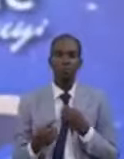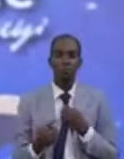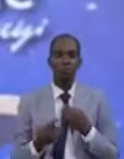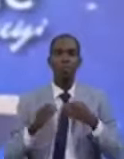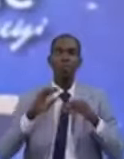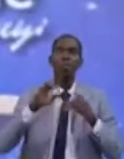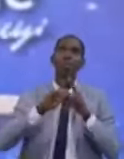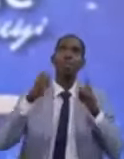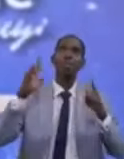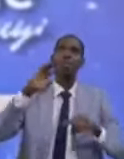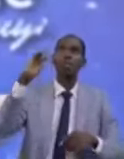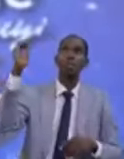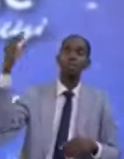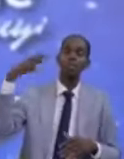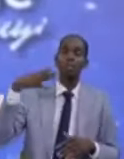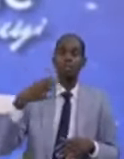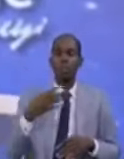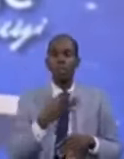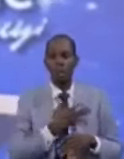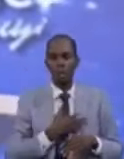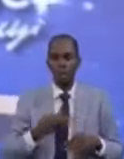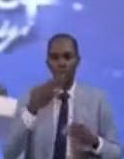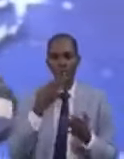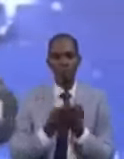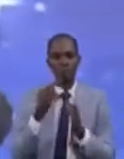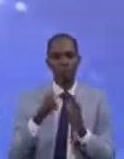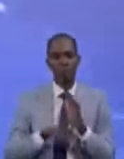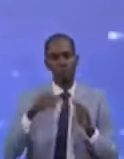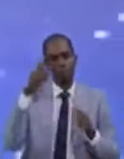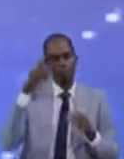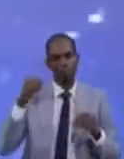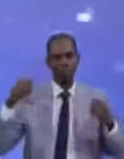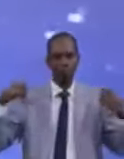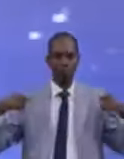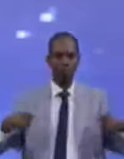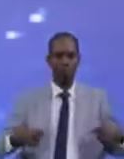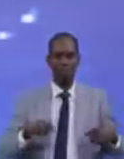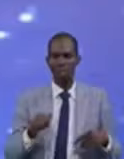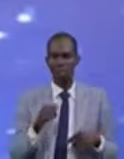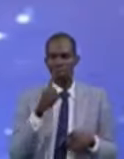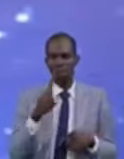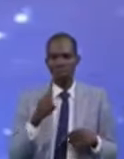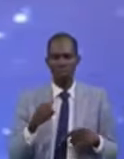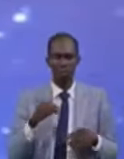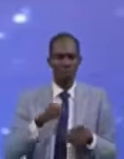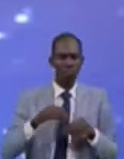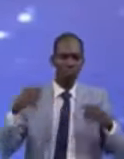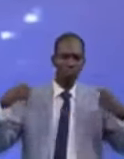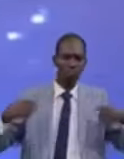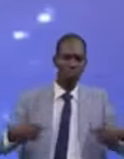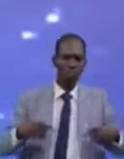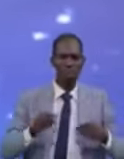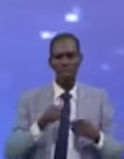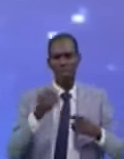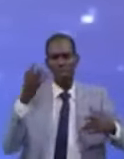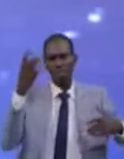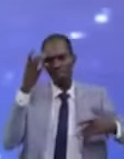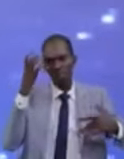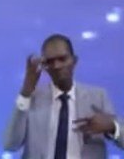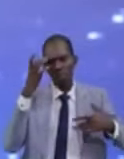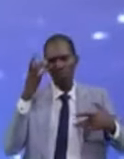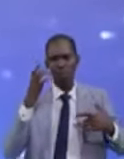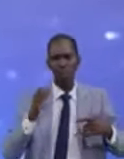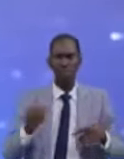les multiples grâces et bonté pour les affligés est-ce qu' une affliction une maladie une